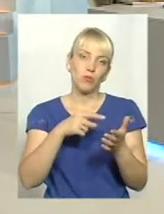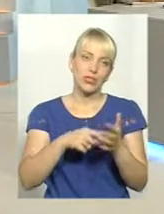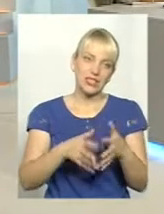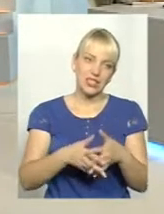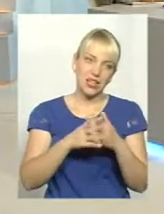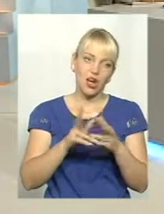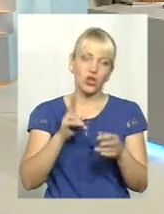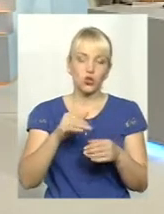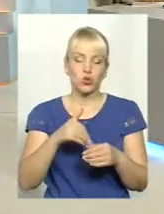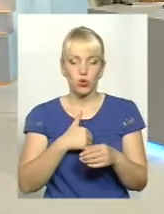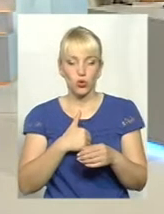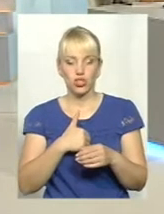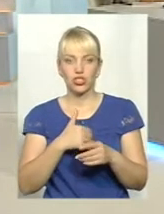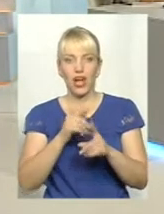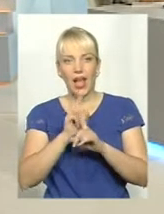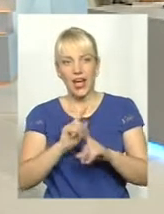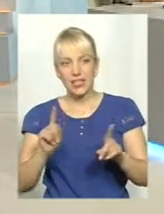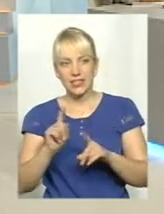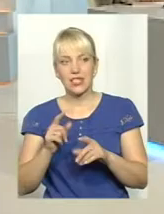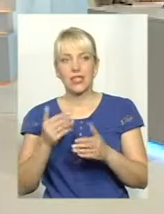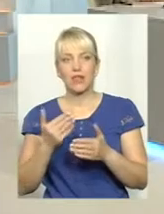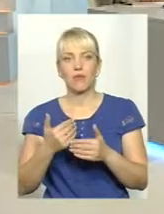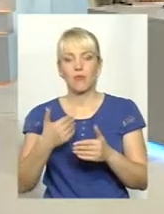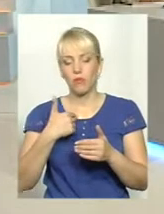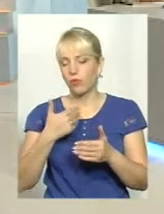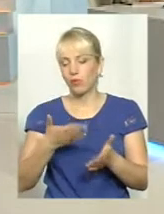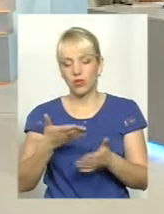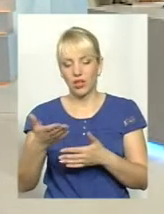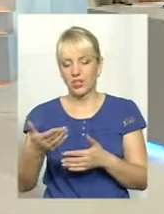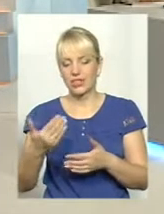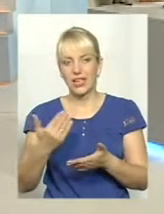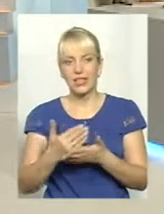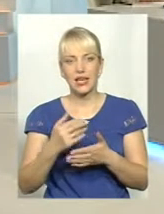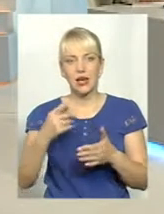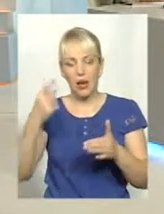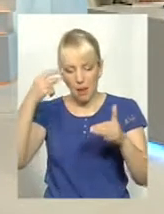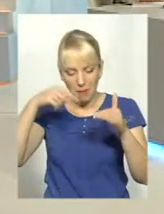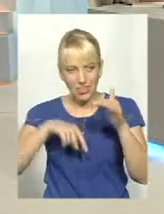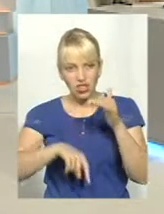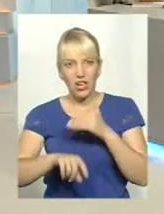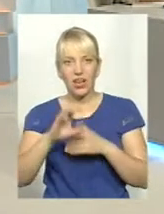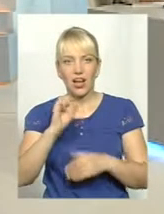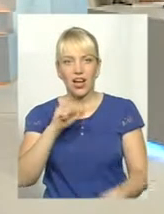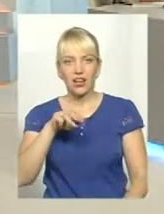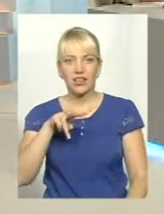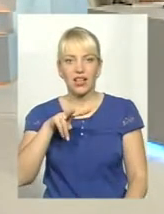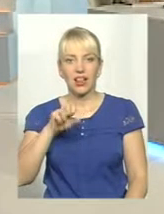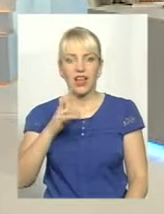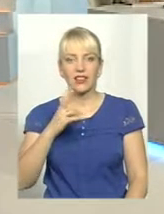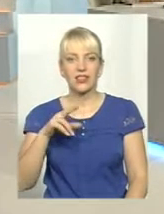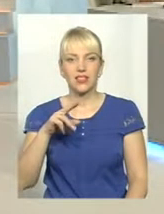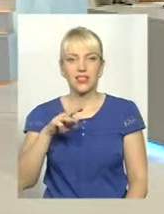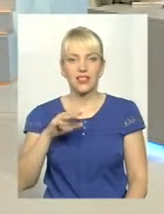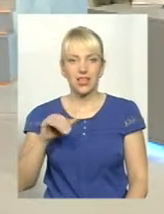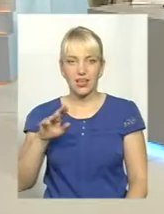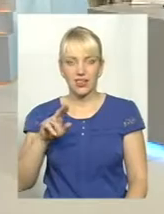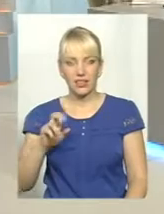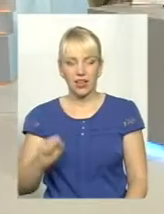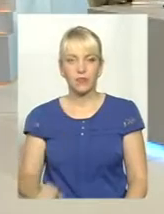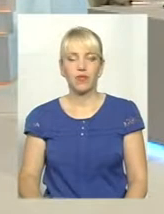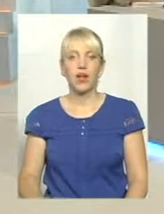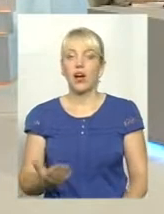показує, що в нас тут все дуже різне і кожен може знайти щось своє. Тобто, хто хоче подивитись на історію, може поїхати в одне